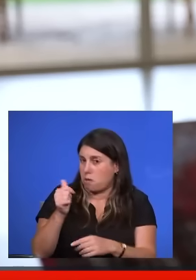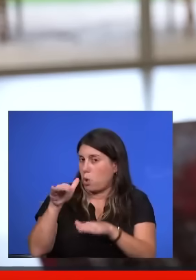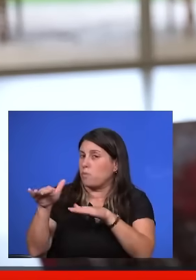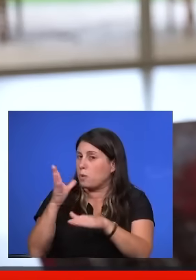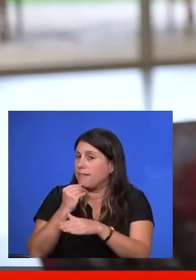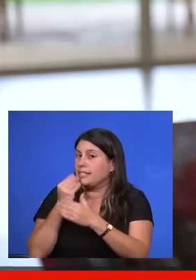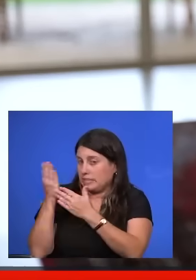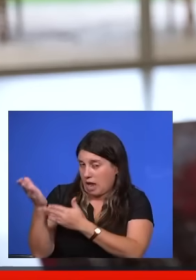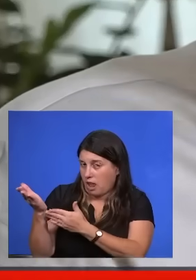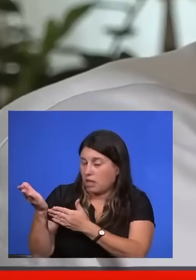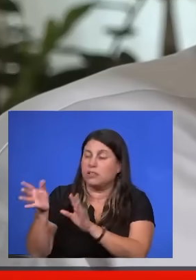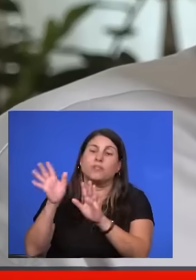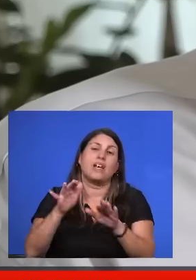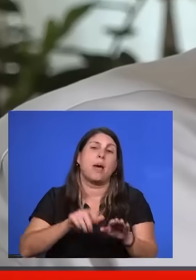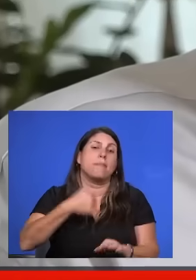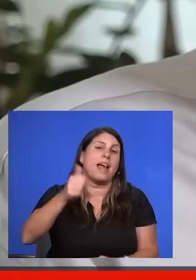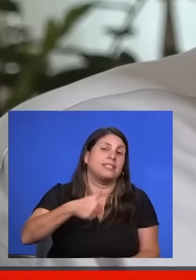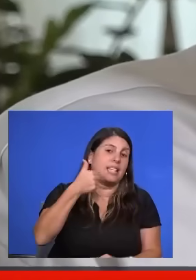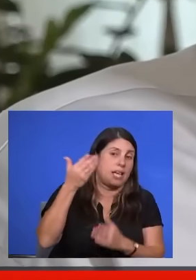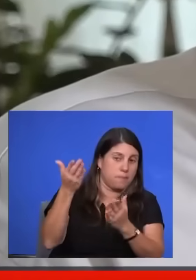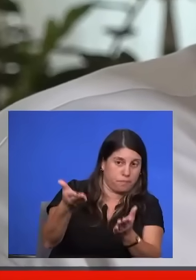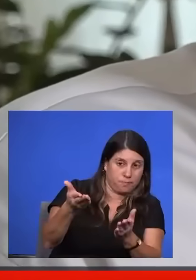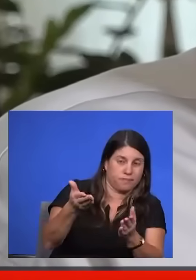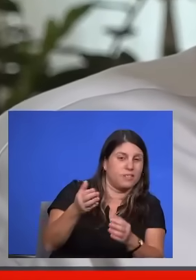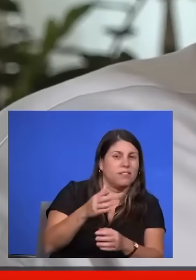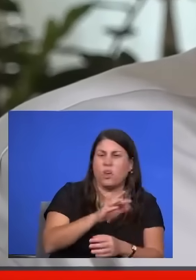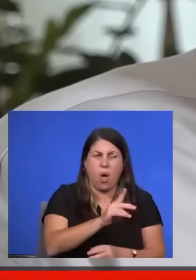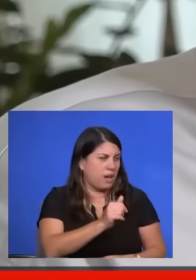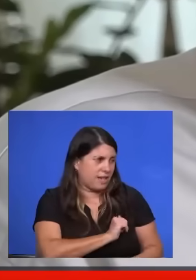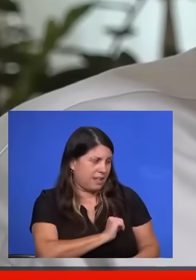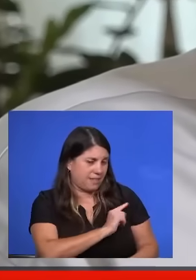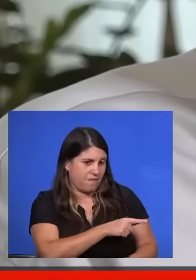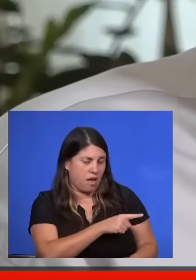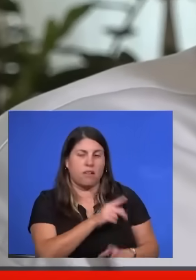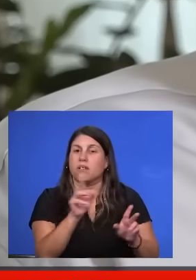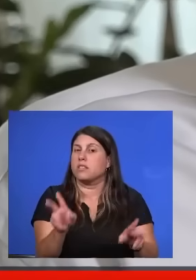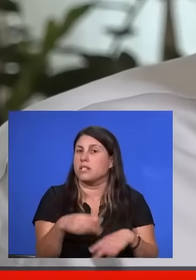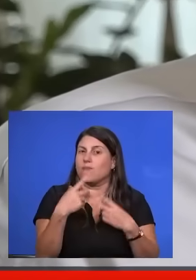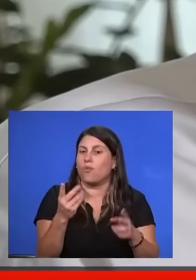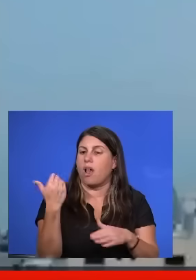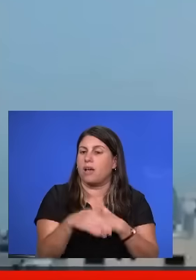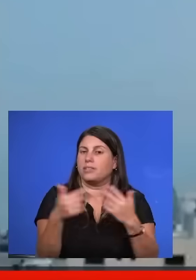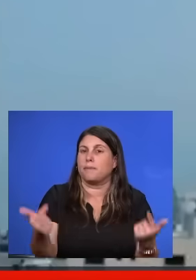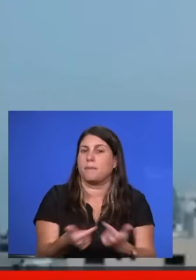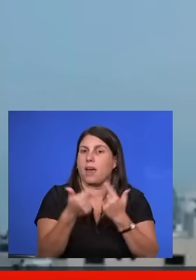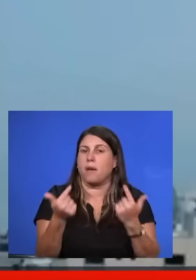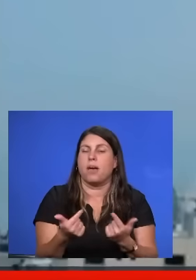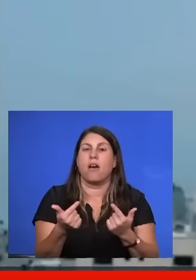וגם לשרים ששם, לא רק לצבא, שאי אפשר לסיים את זה אחרת.